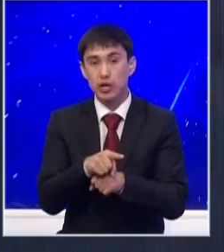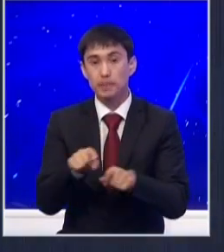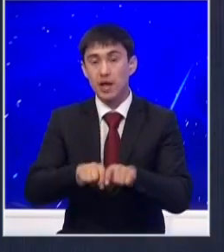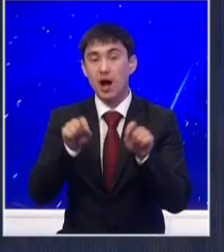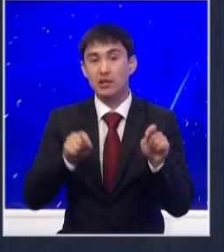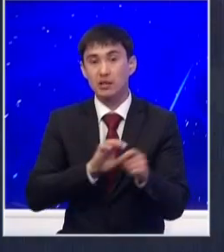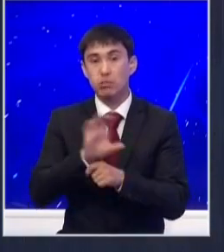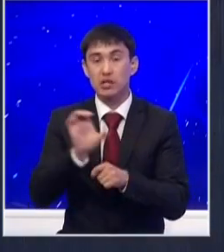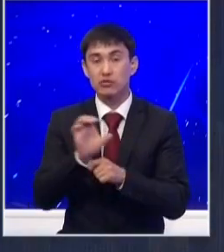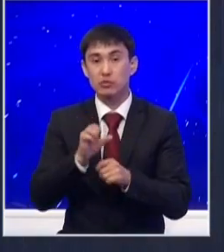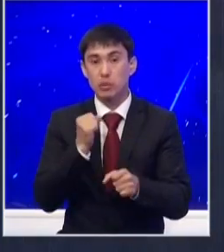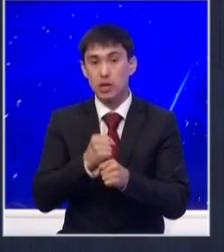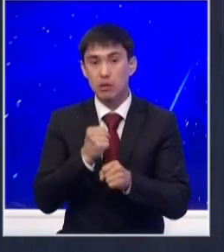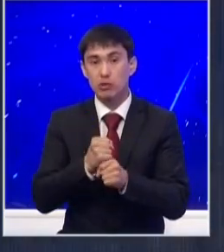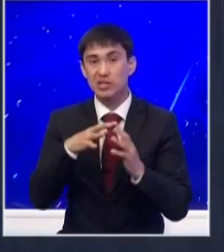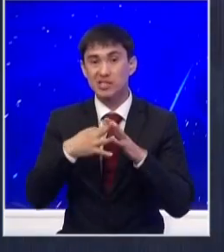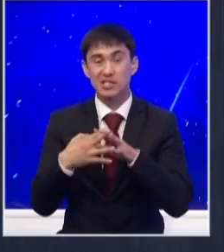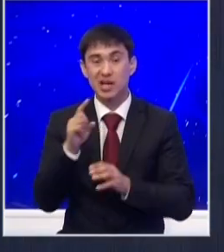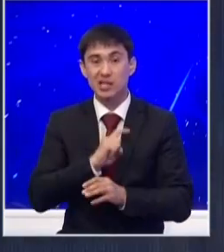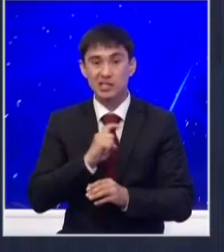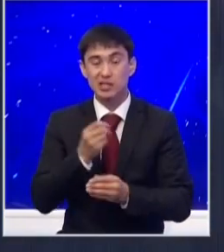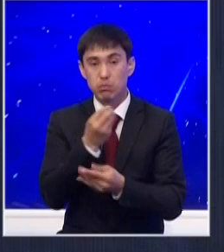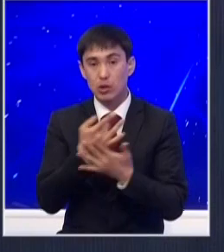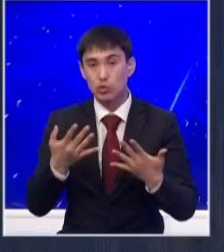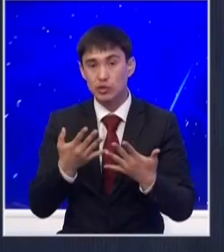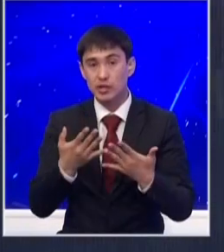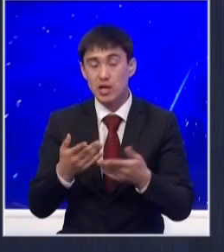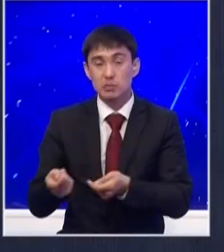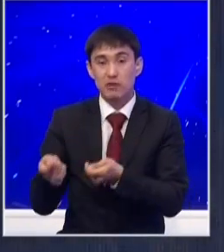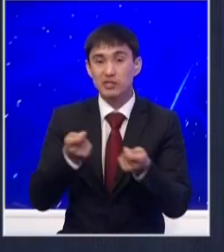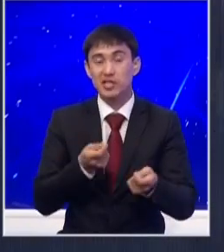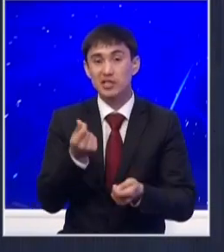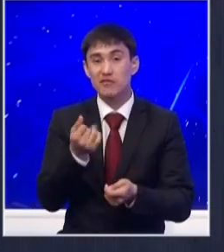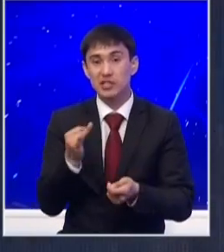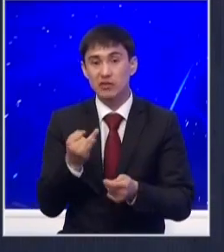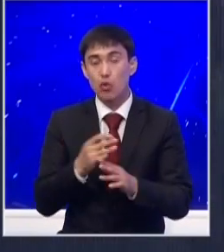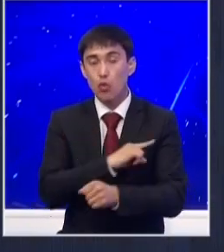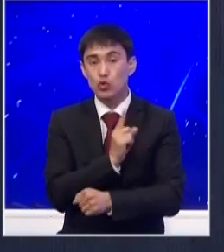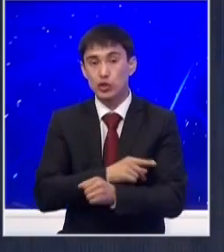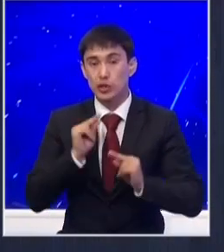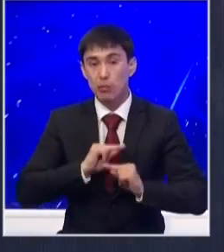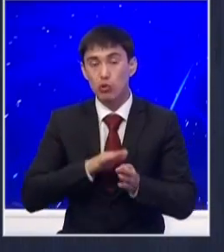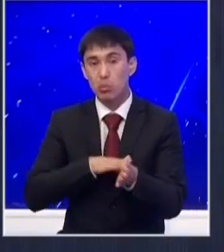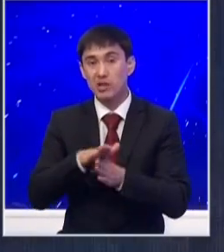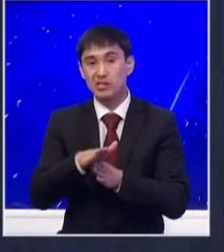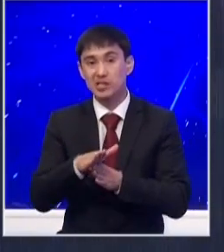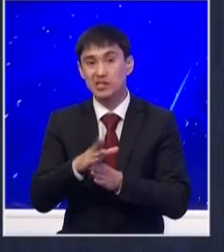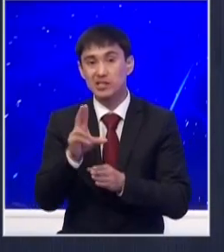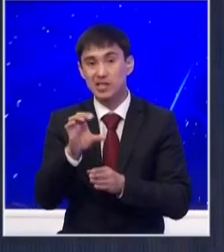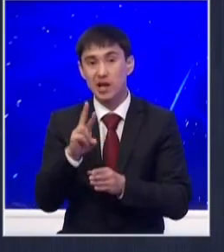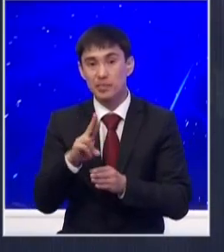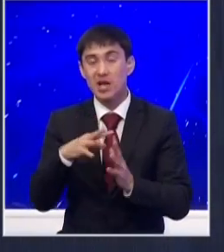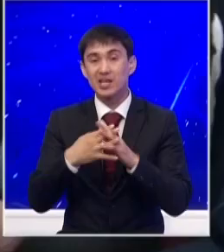открыть производство по переработке сельскохозяйственной продукции с привлечением инвесторов усилит работу по реализации сырья